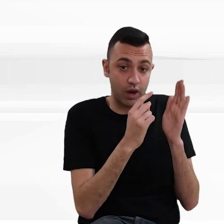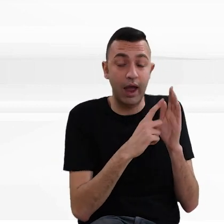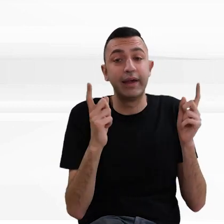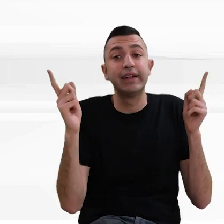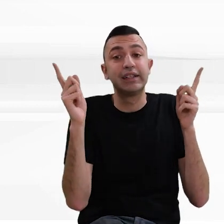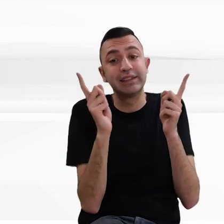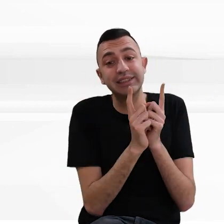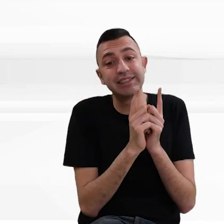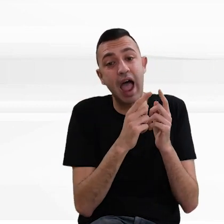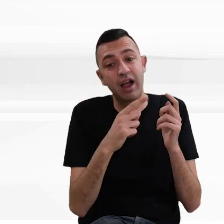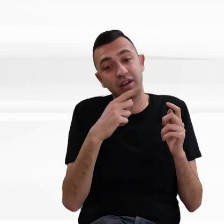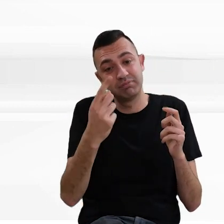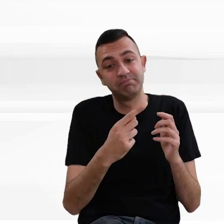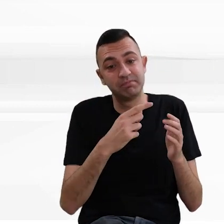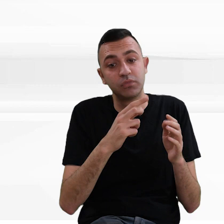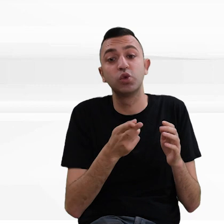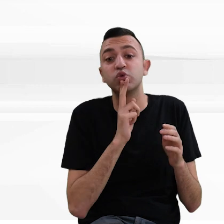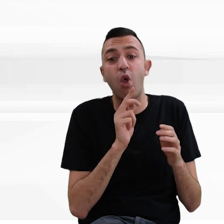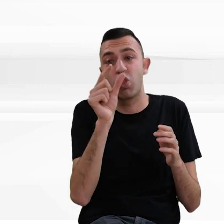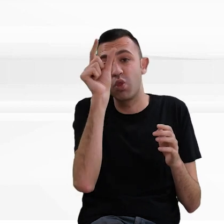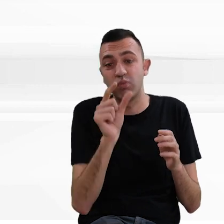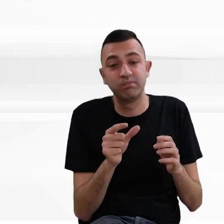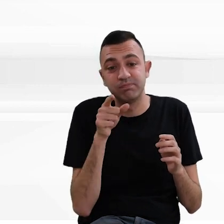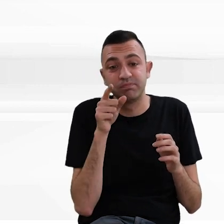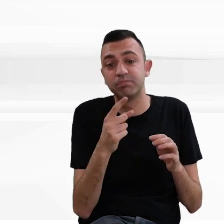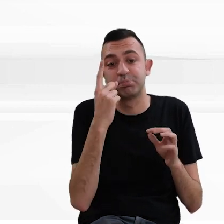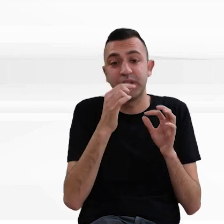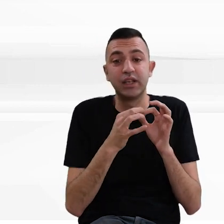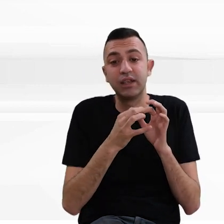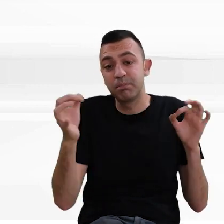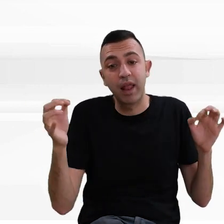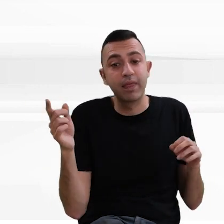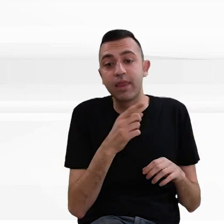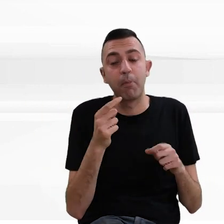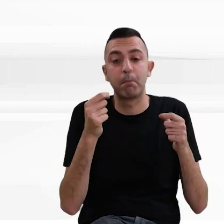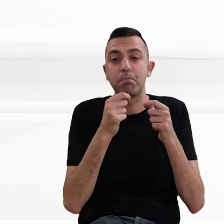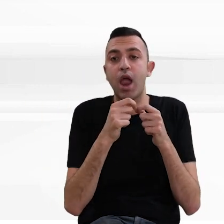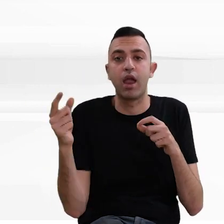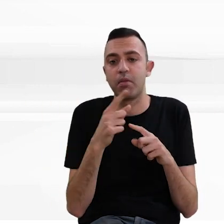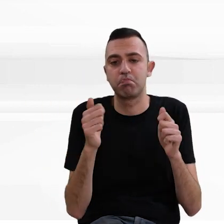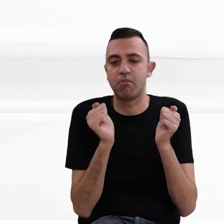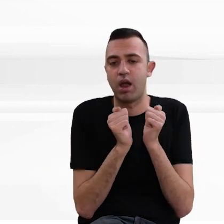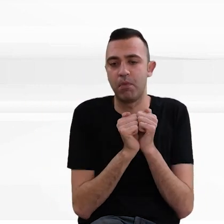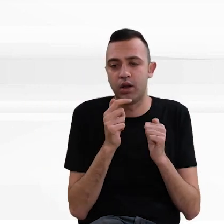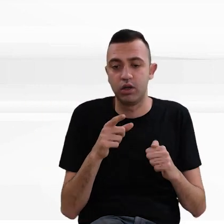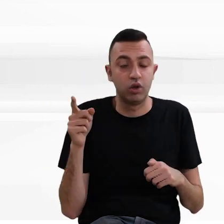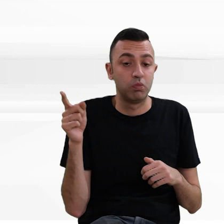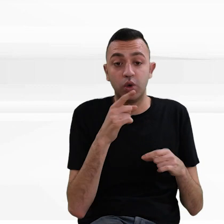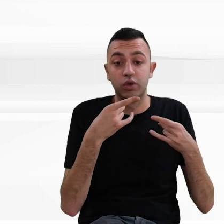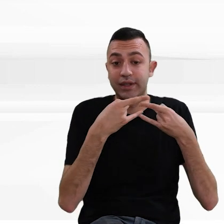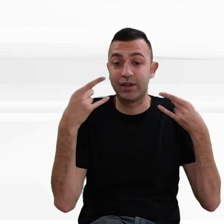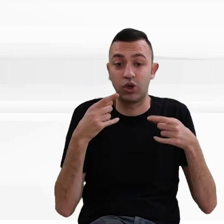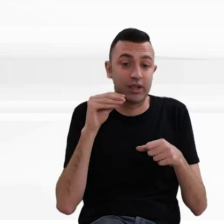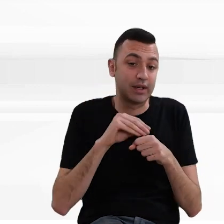kısa kenar üzerine yerleştirilen son dikdörtgenin bir köşesi Ben noktasıyla çak ışıktır bu